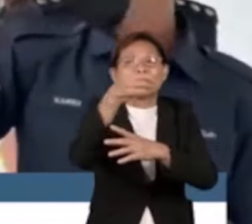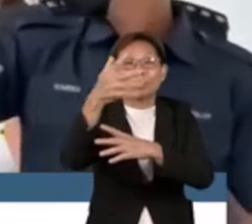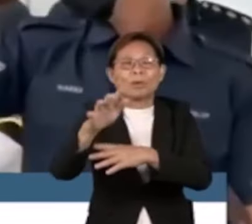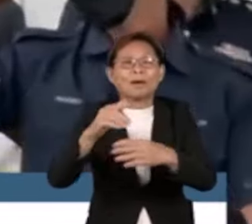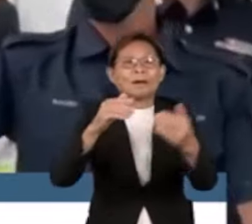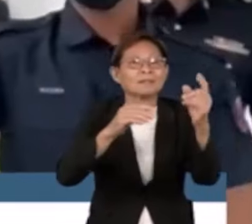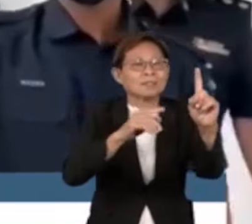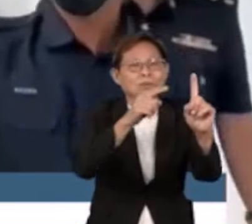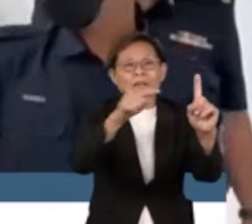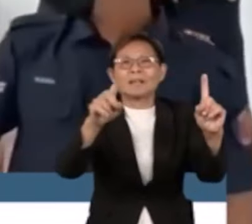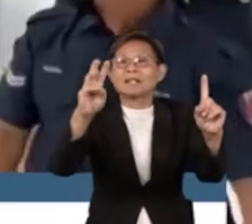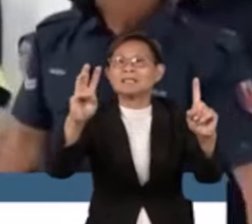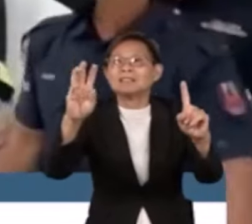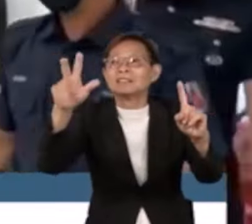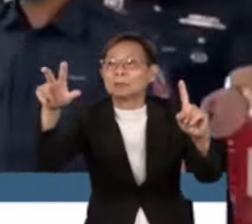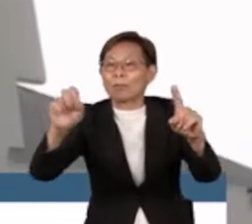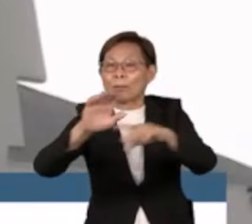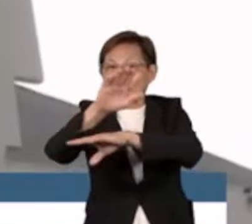638